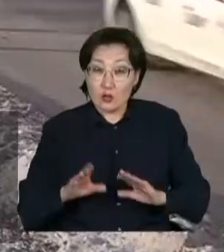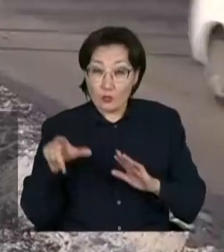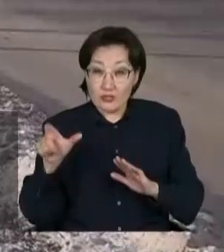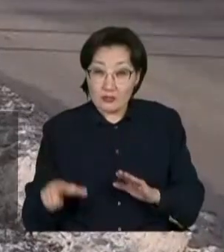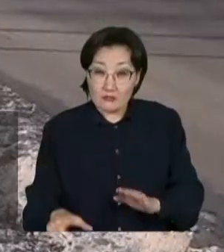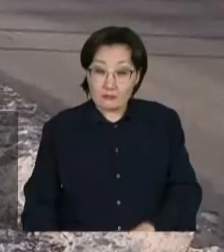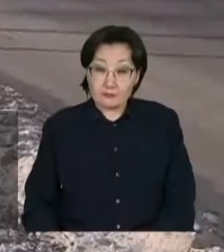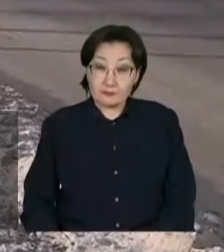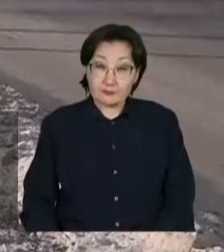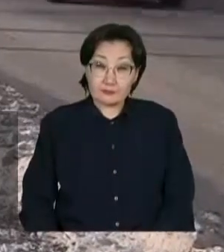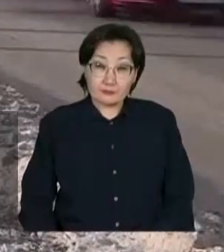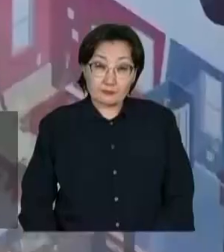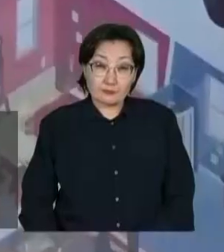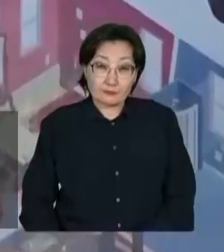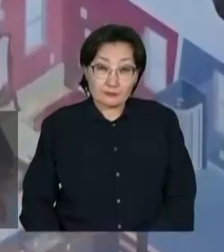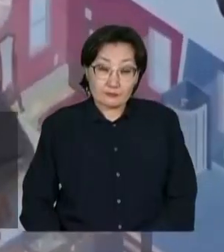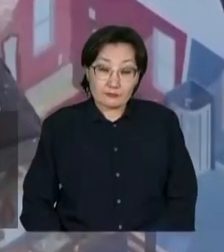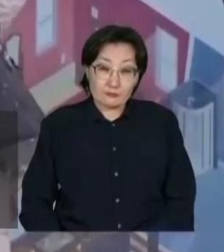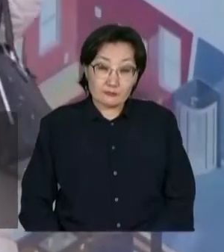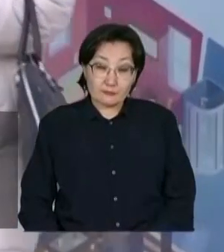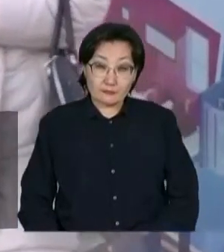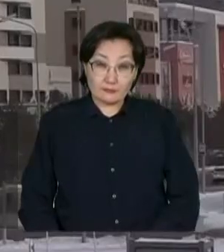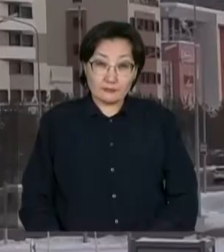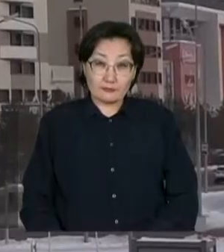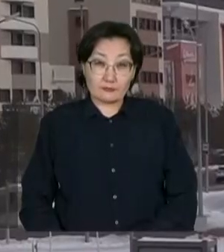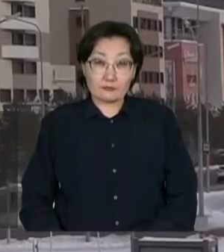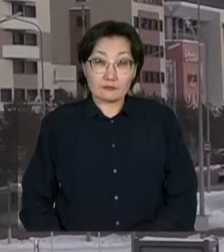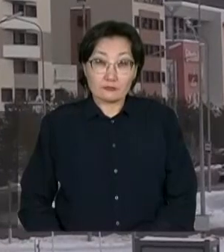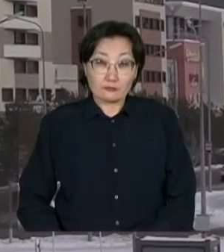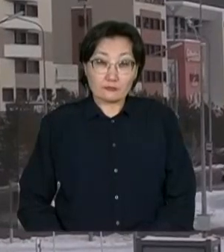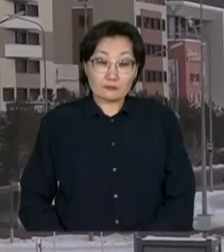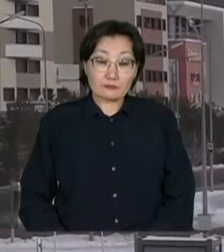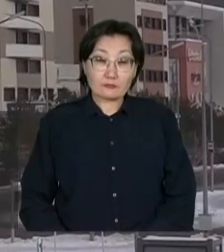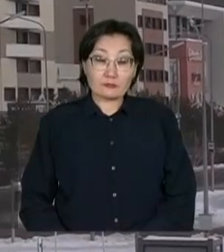орынбасары. Камшат Мұхамеджан, Нұрлан Өтегенов, Тасна Темірбекұлы, Алматы телеарнасы, Астана.